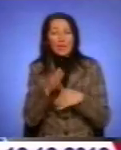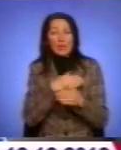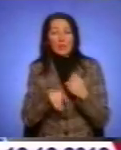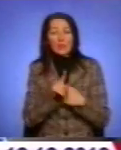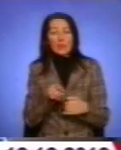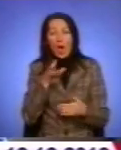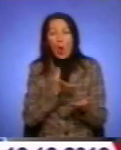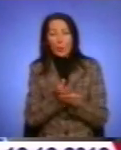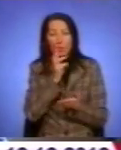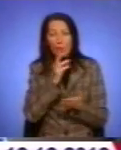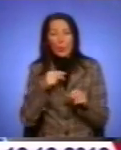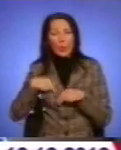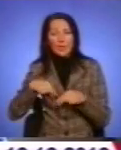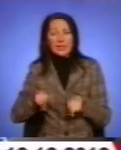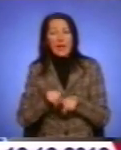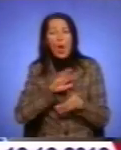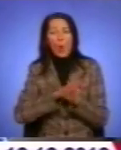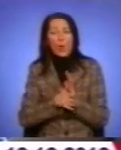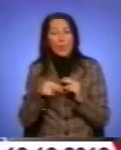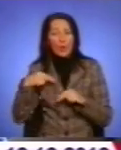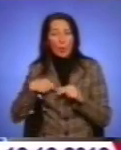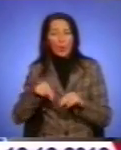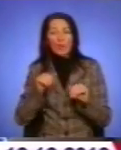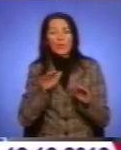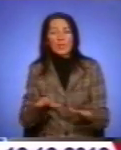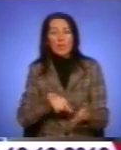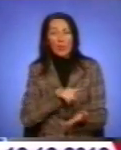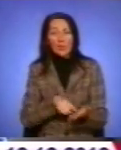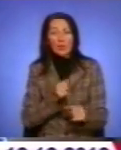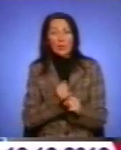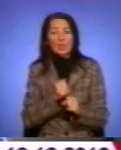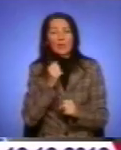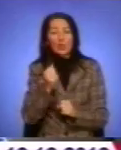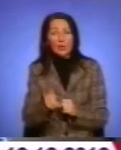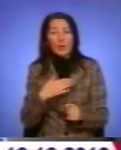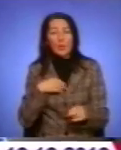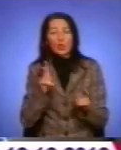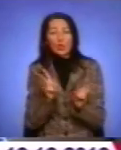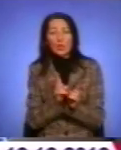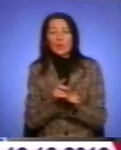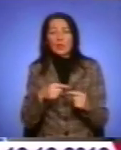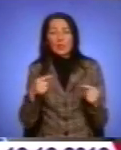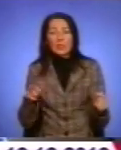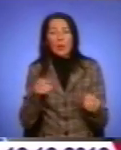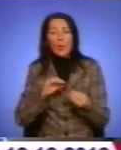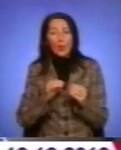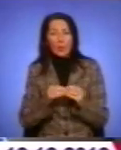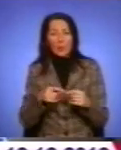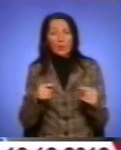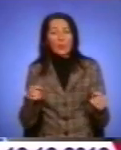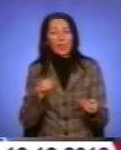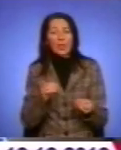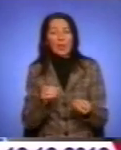вирішенні питань працевлаштування ми зустрічаємося з певними проблемами, з певними труднощами.